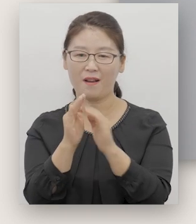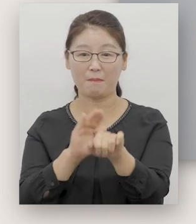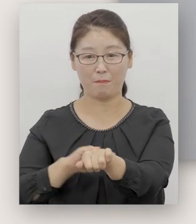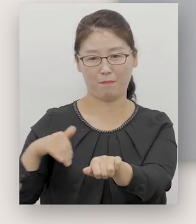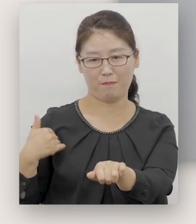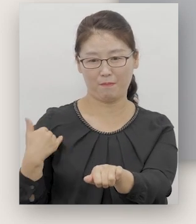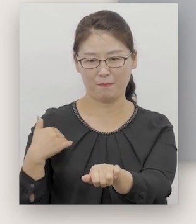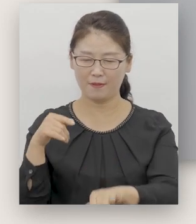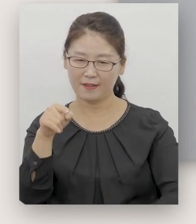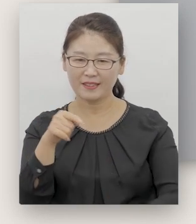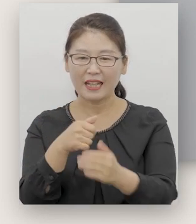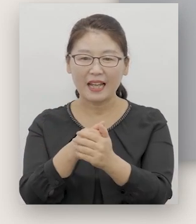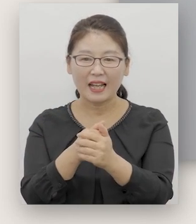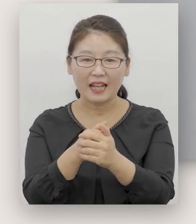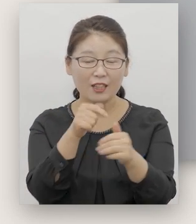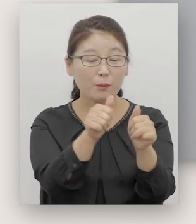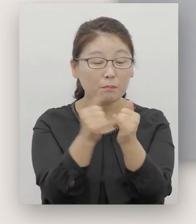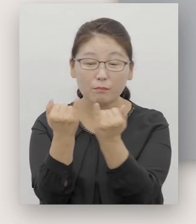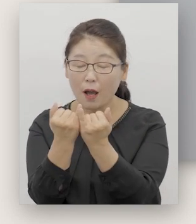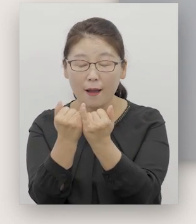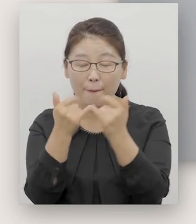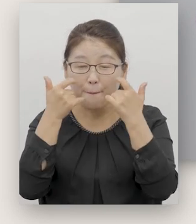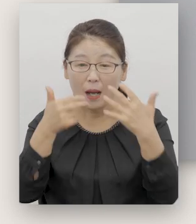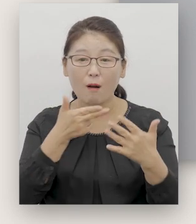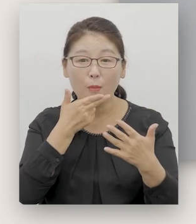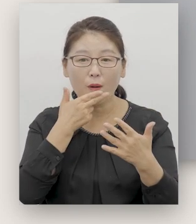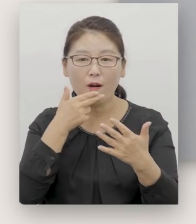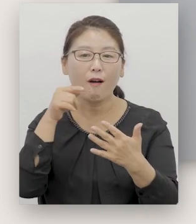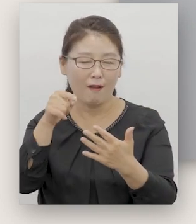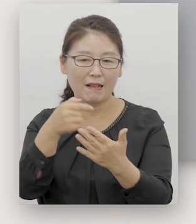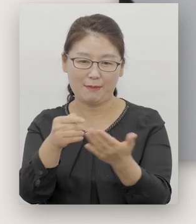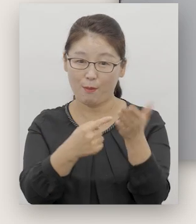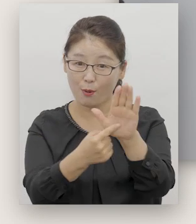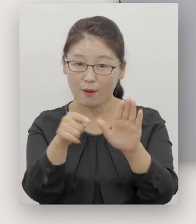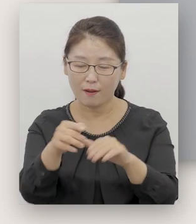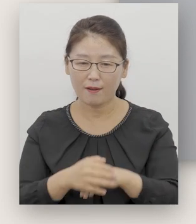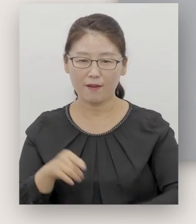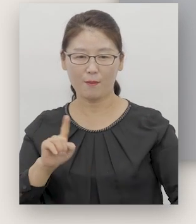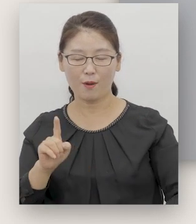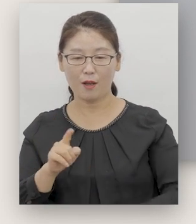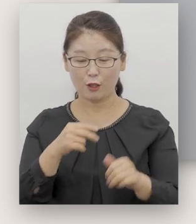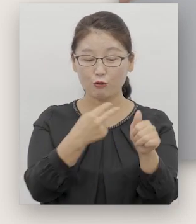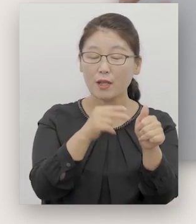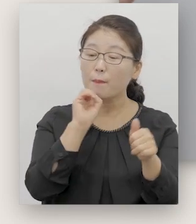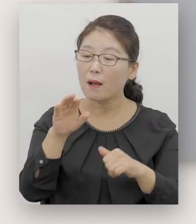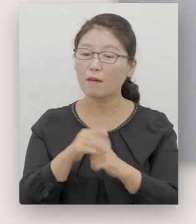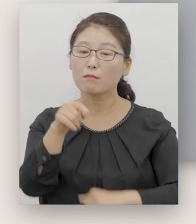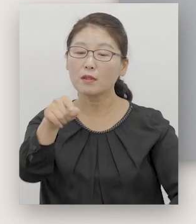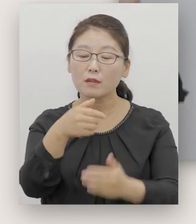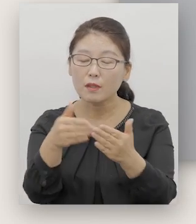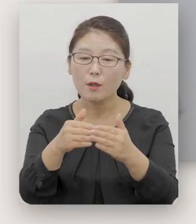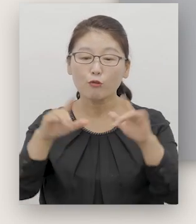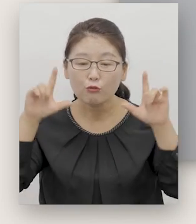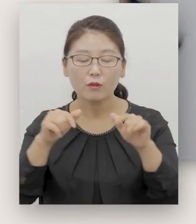대해서 듀샹은 나에게 이 누드가 여자인지 남자인지는 중요하지 않다. 이 대상이 움직이는 것 자체가